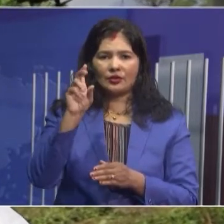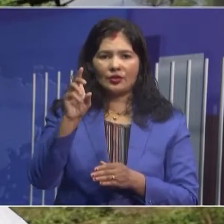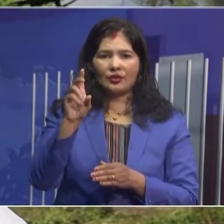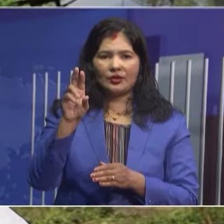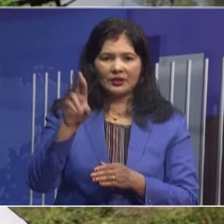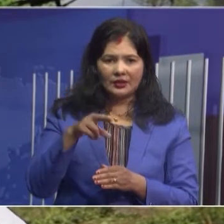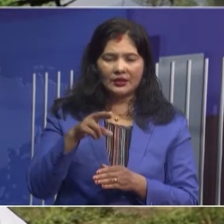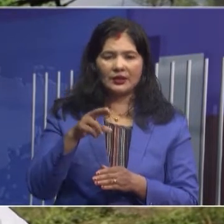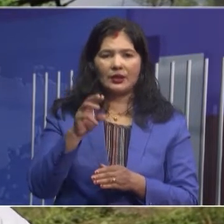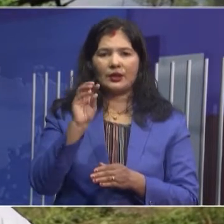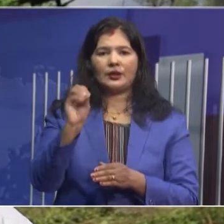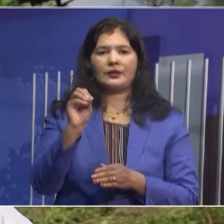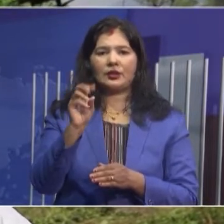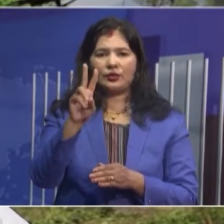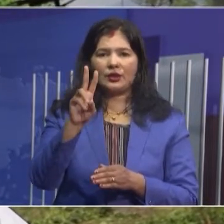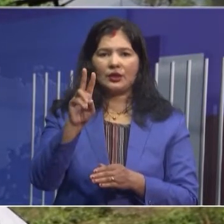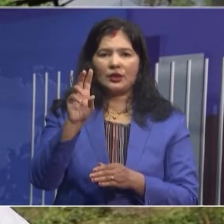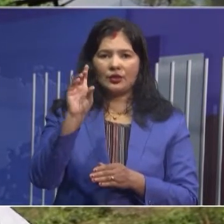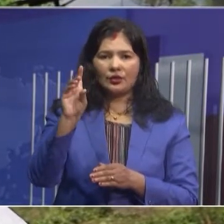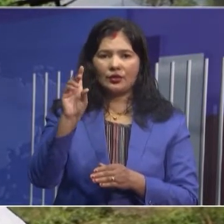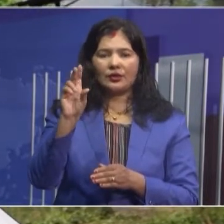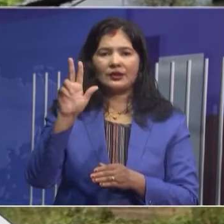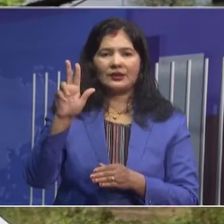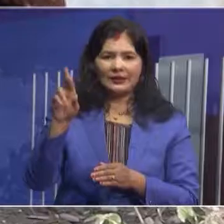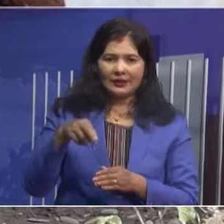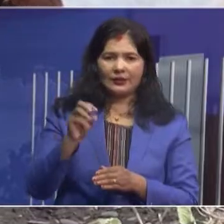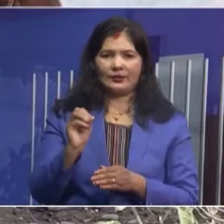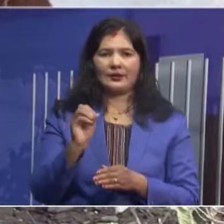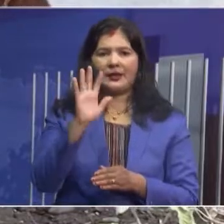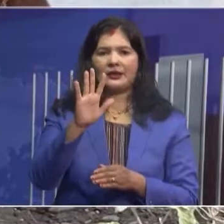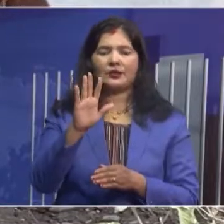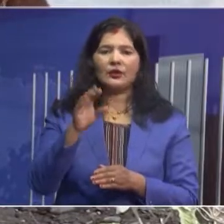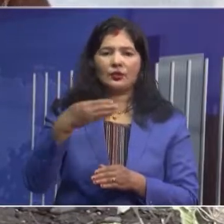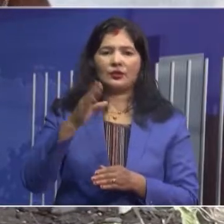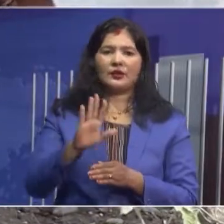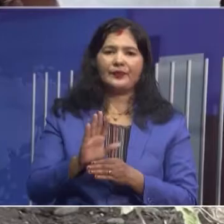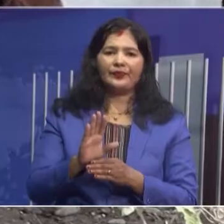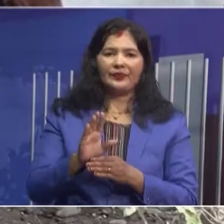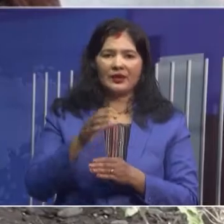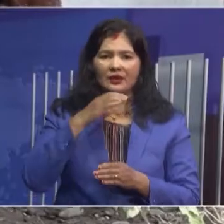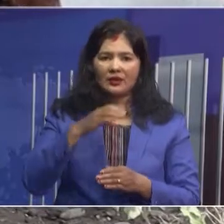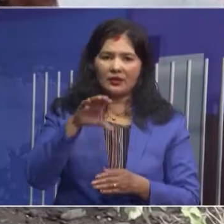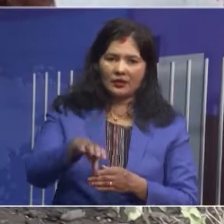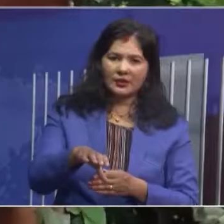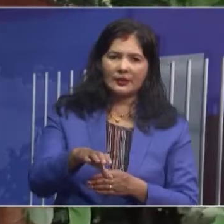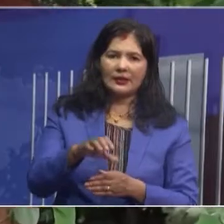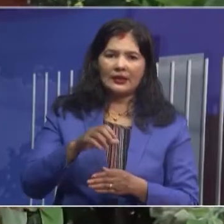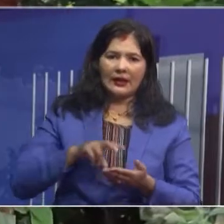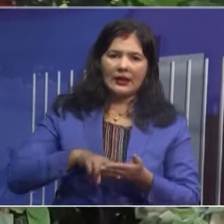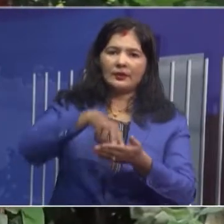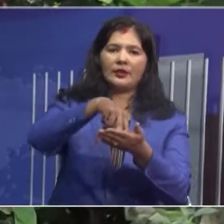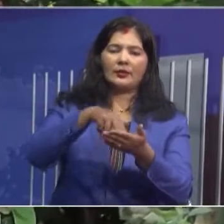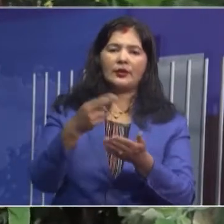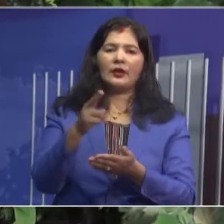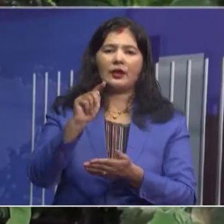अरू 1 ट्रिप 2 ट्रिप आयो भने यहाँ जम्मा जम्मै 5 ट्रिप हुनसक्छ। लवी नगरपालिका खसी बोकाको मासुमा आत्मनिर्भर भएको छ।